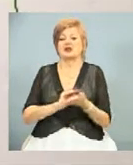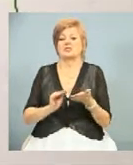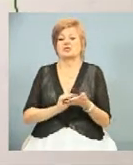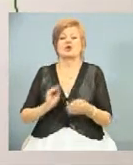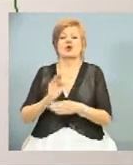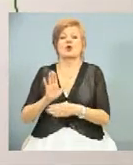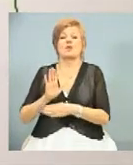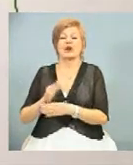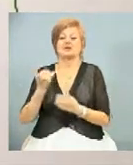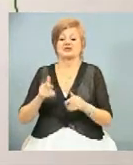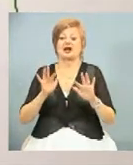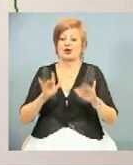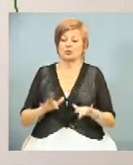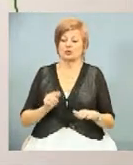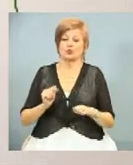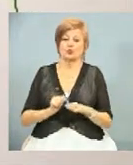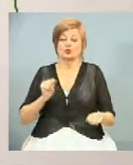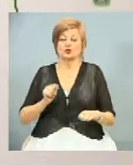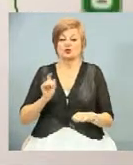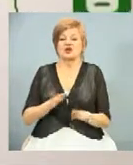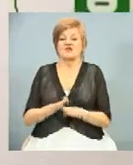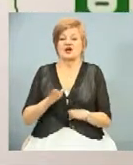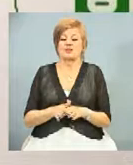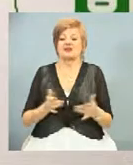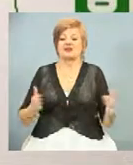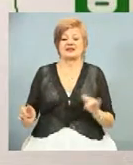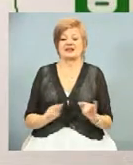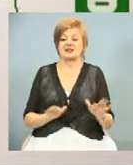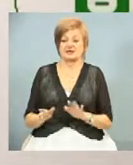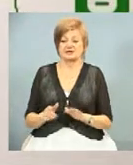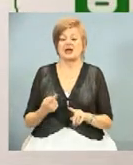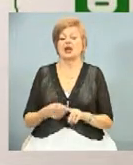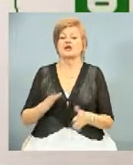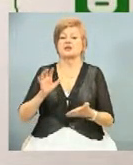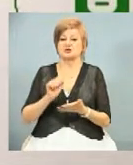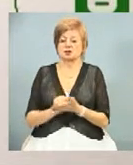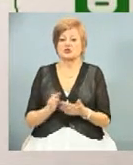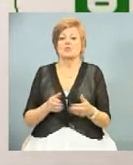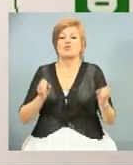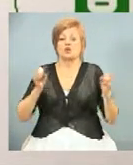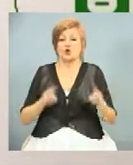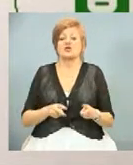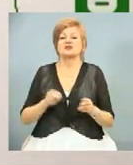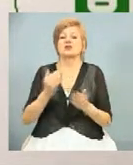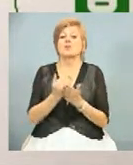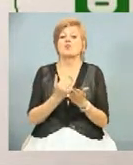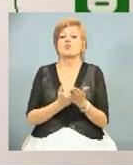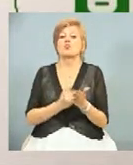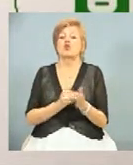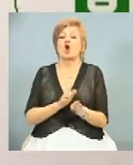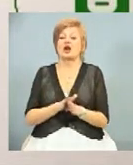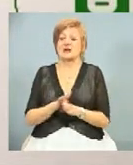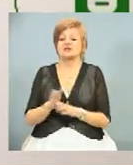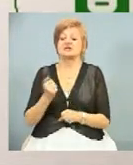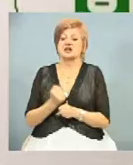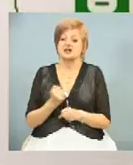комп'ютера, реагуючи на які він буде виконувати ті чи інші дії. Цим і займаються такі професіонали, як програмісти. Ці спеціалісти